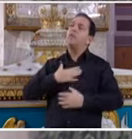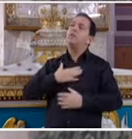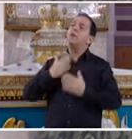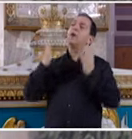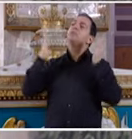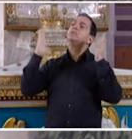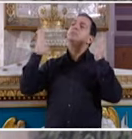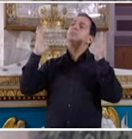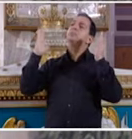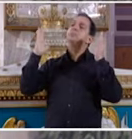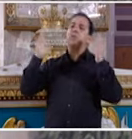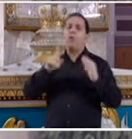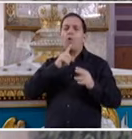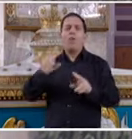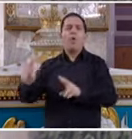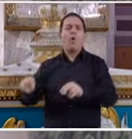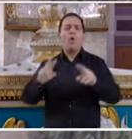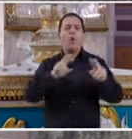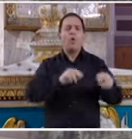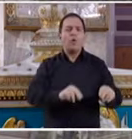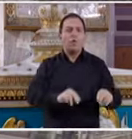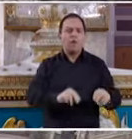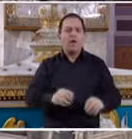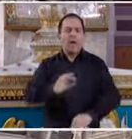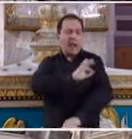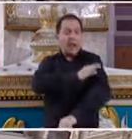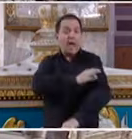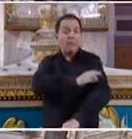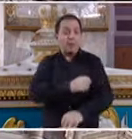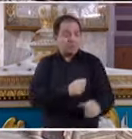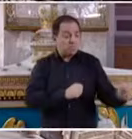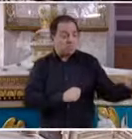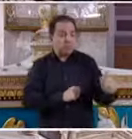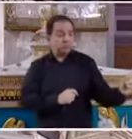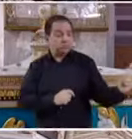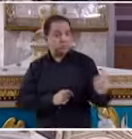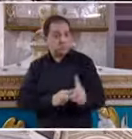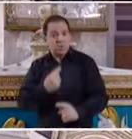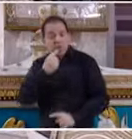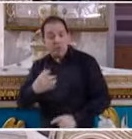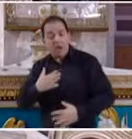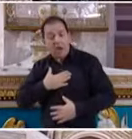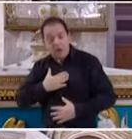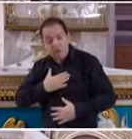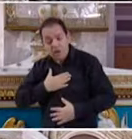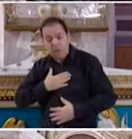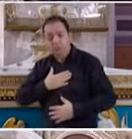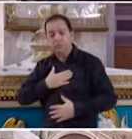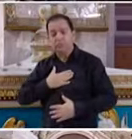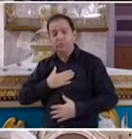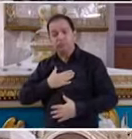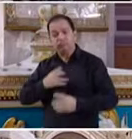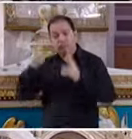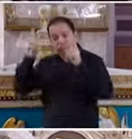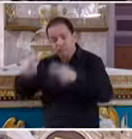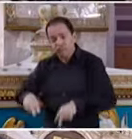ευχαριστών αυτό, όπως ο ευγνώμων πρώην λεπρός της σημερινής Ευαγγελικής περικοπής. Έλεγε ο Άγιος